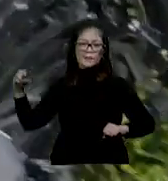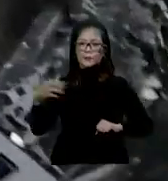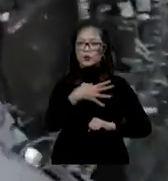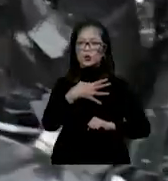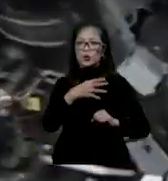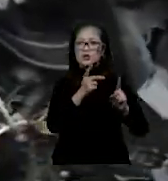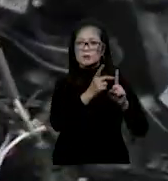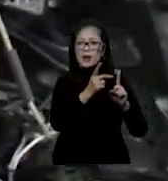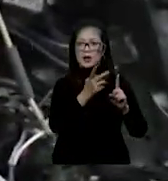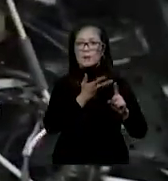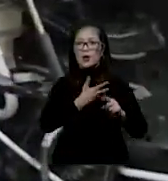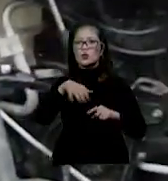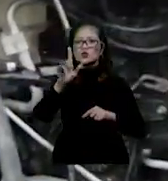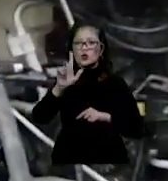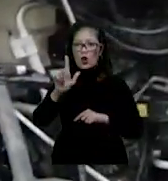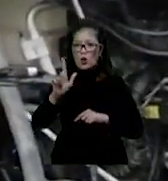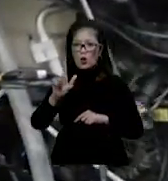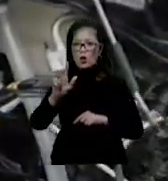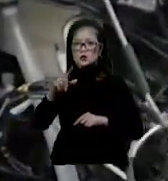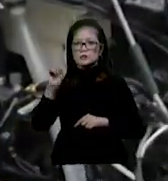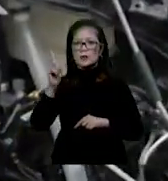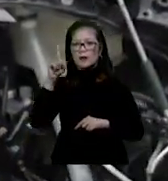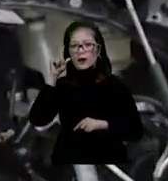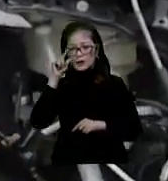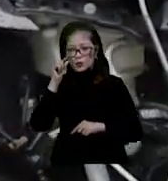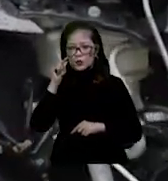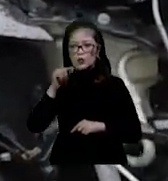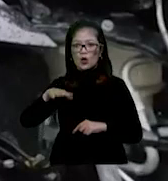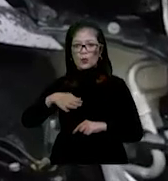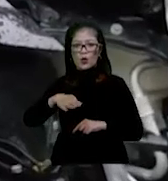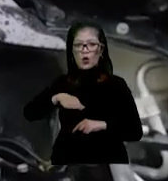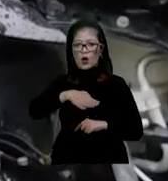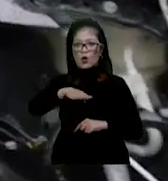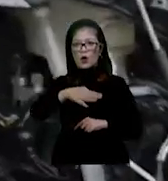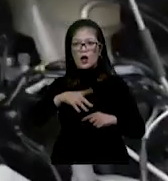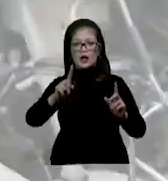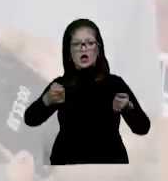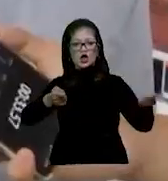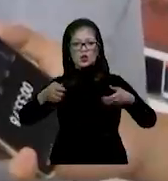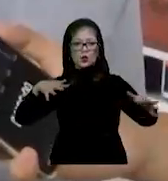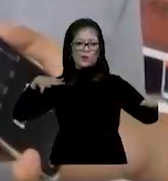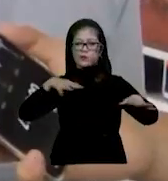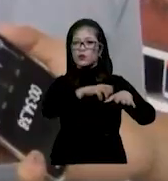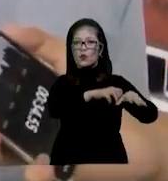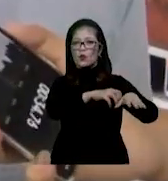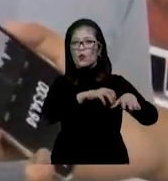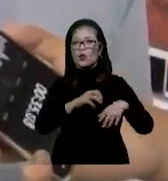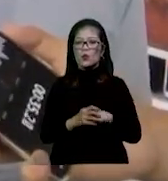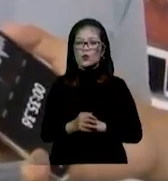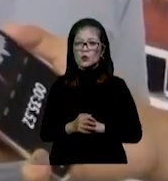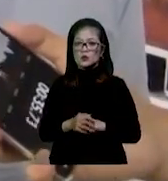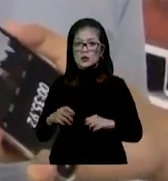Solo. Diduga pengemudi mengantuk hingga mobil oleng ke kiri dan menabrak truk trailer di depannya. Kejadian laka lantas